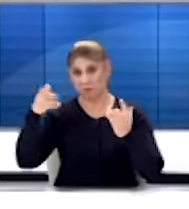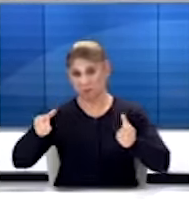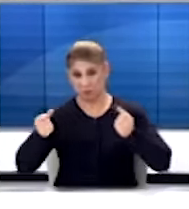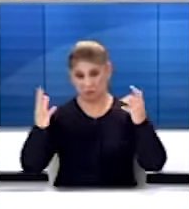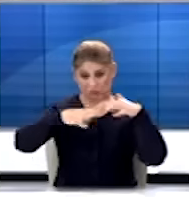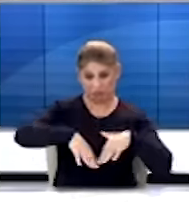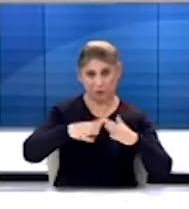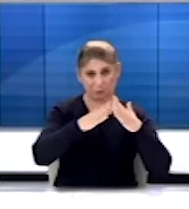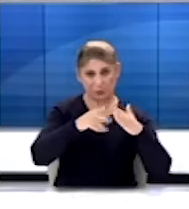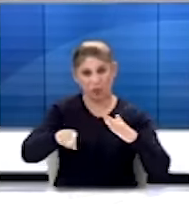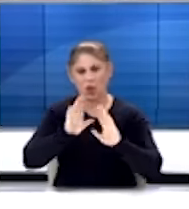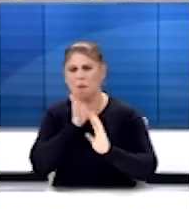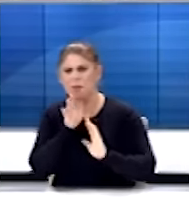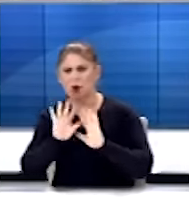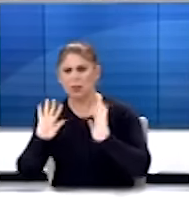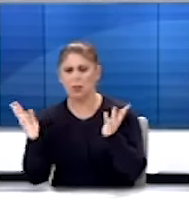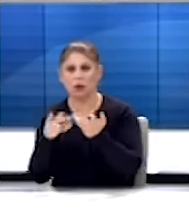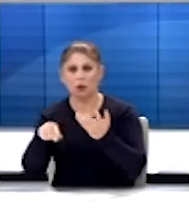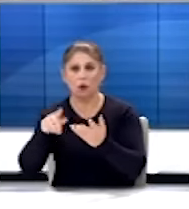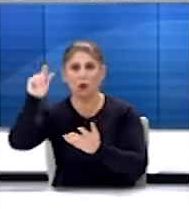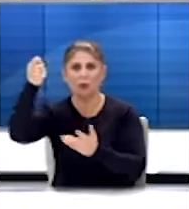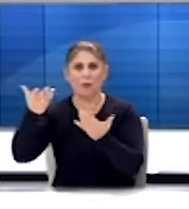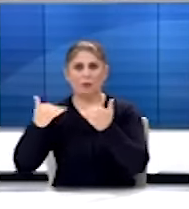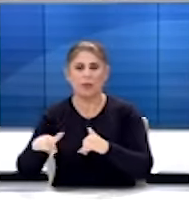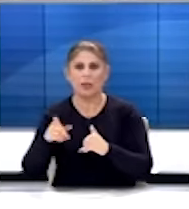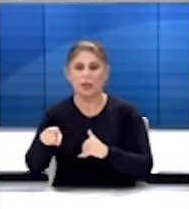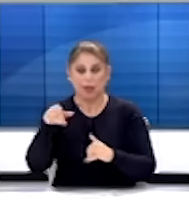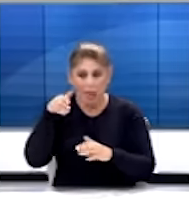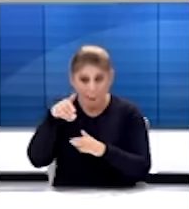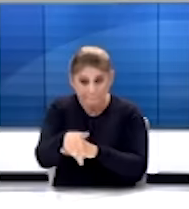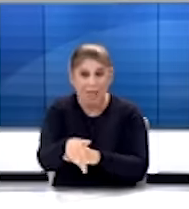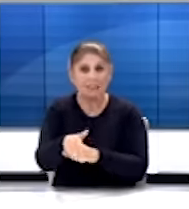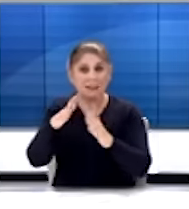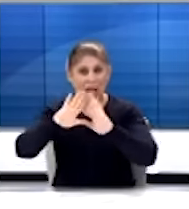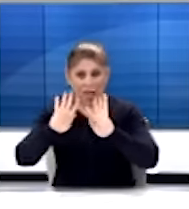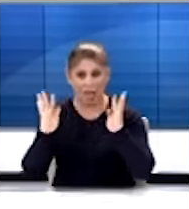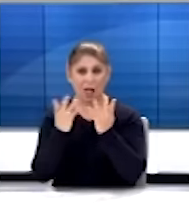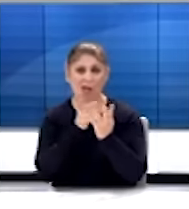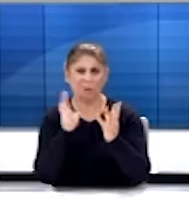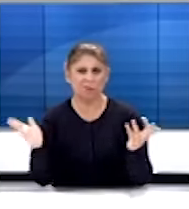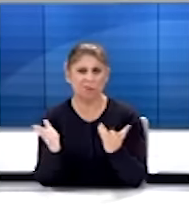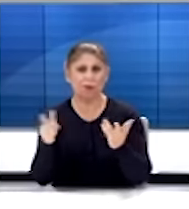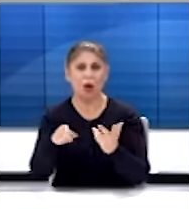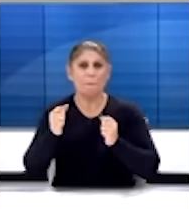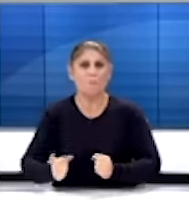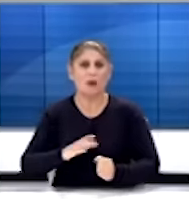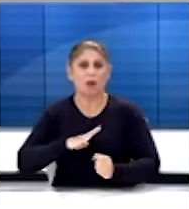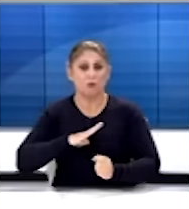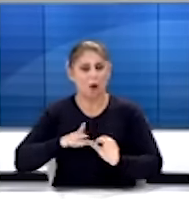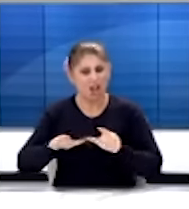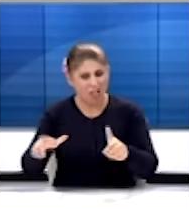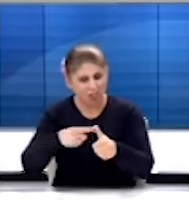με τεράστιες ελλείψεις και με τεράστια προβλήματα. Οι προτεραιότητες οι δικές